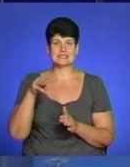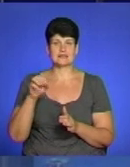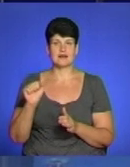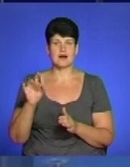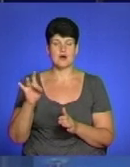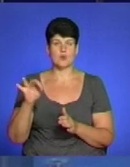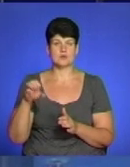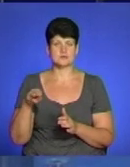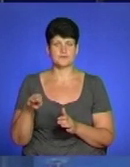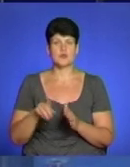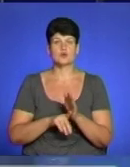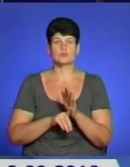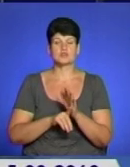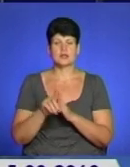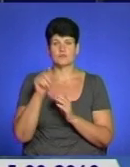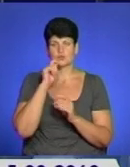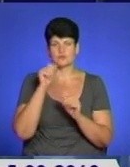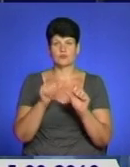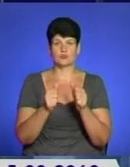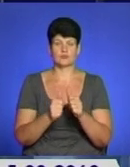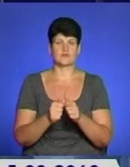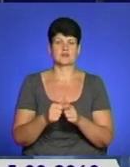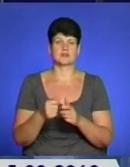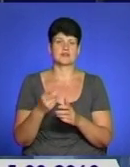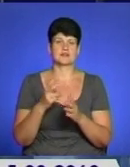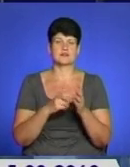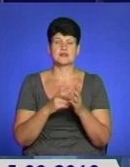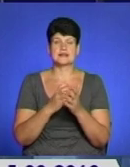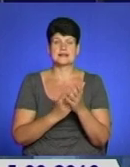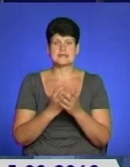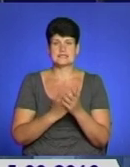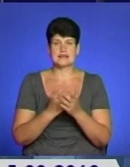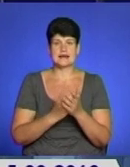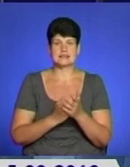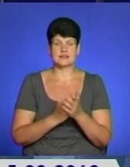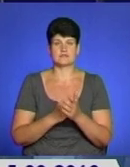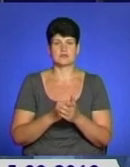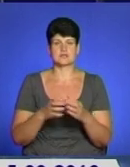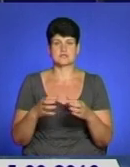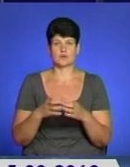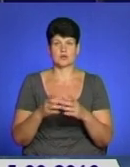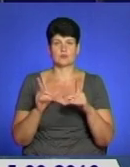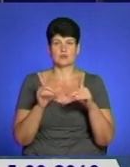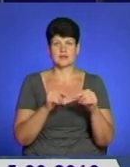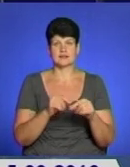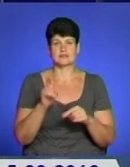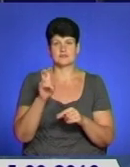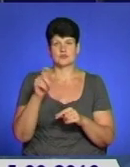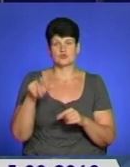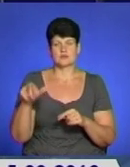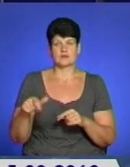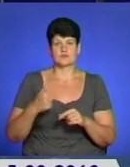В Україні розпочали формування резервних загонів оборони. Понад 200 резервістів з Тернопільщини поїхали на військові навчання.